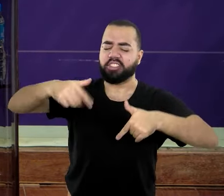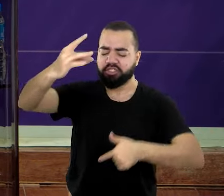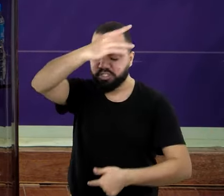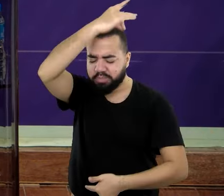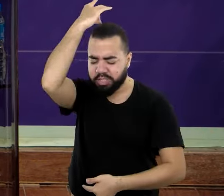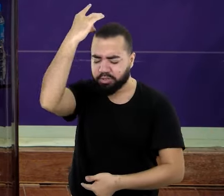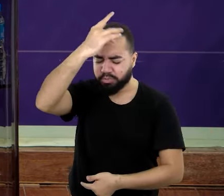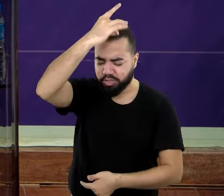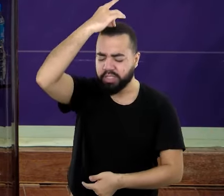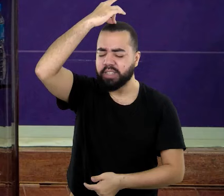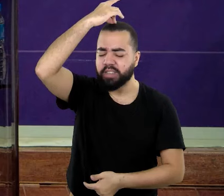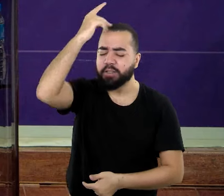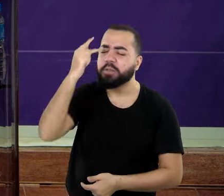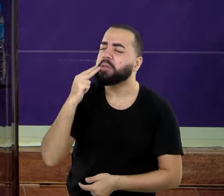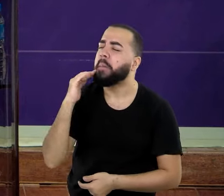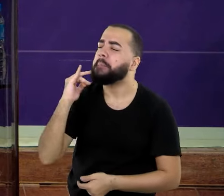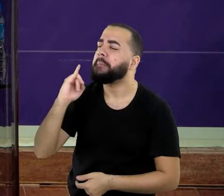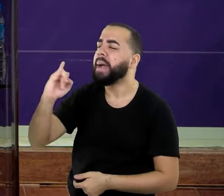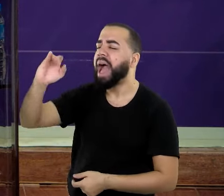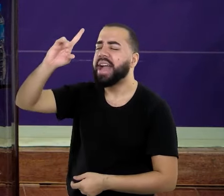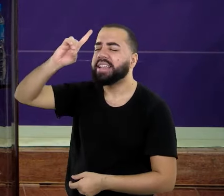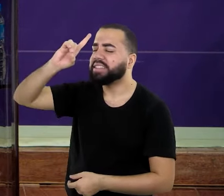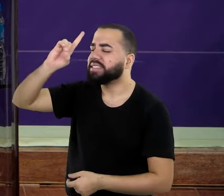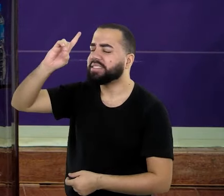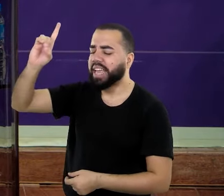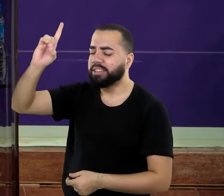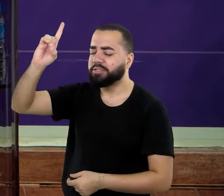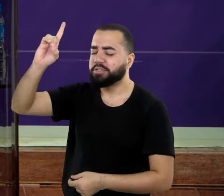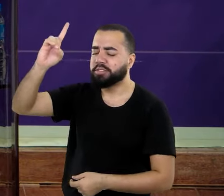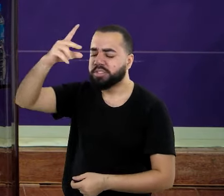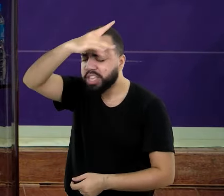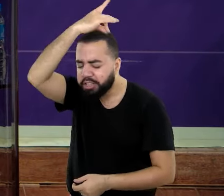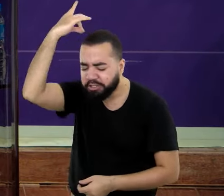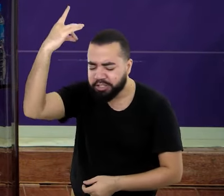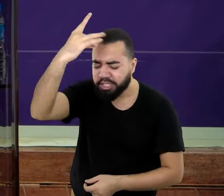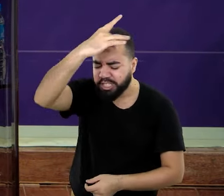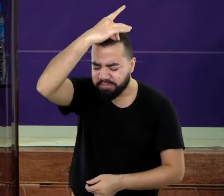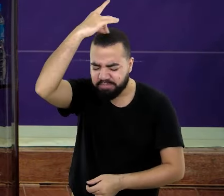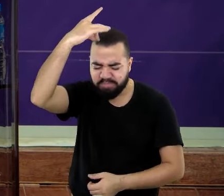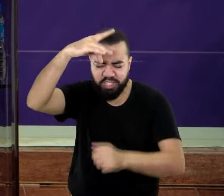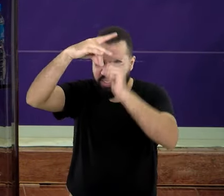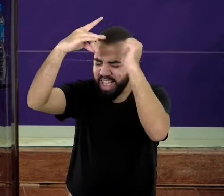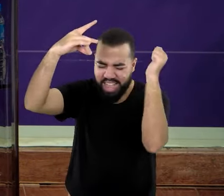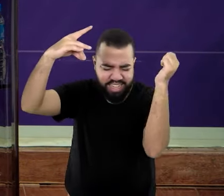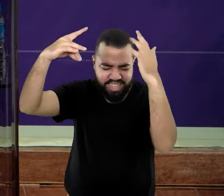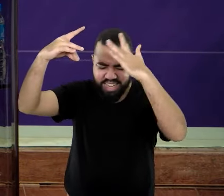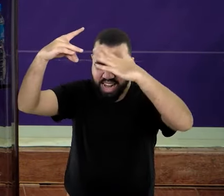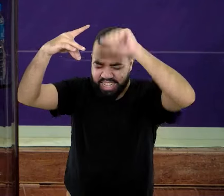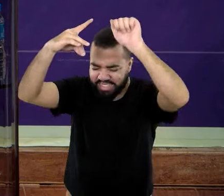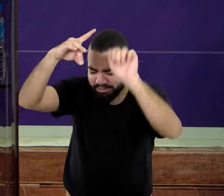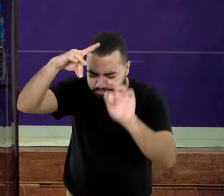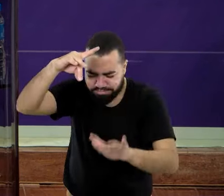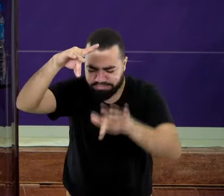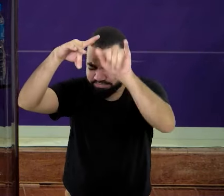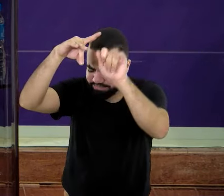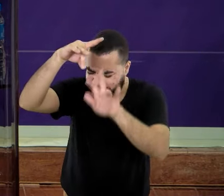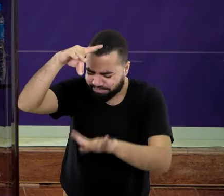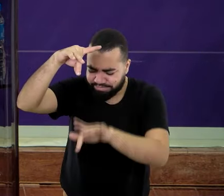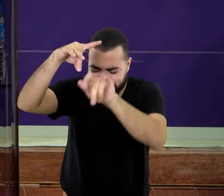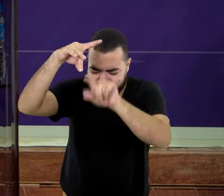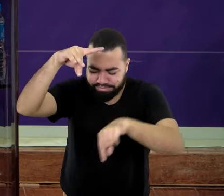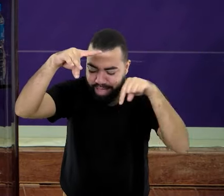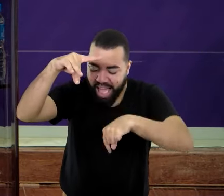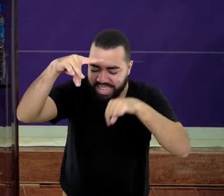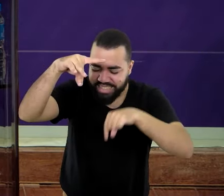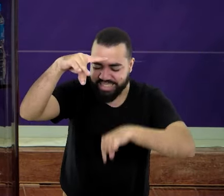Pai. 성령으로 은혜를 부어 주시기 원합니다. Que teu Espírito derrame sua graça aqui neste lugar. 성령으로 능력이